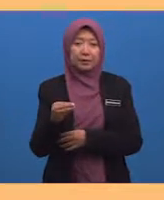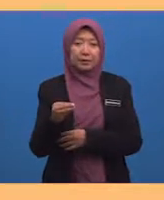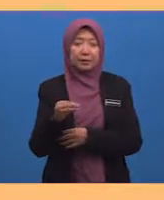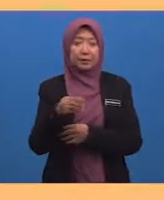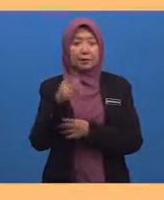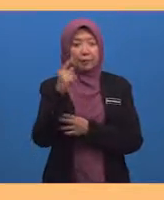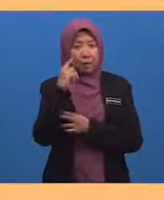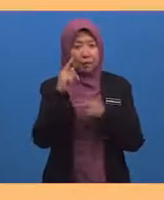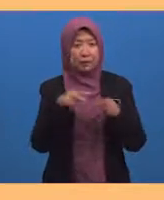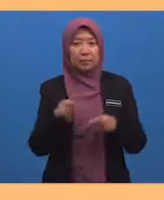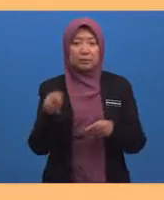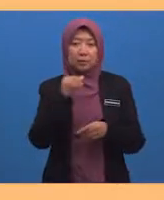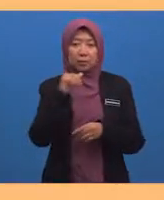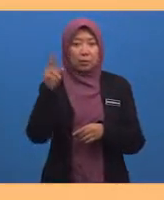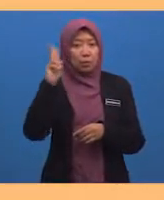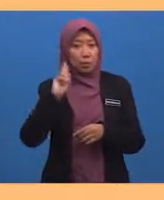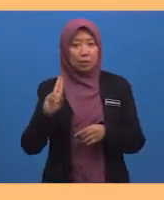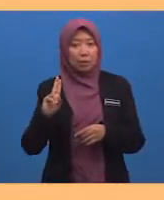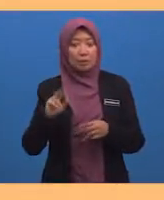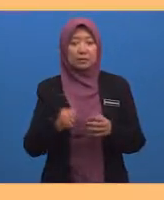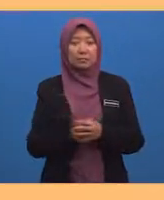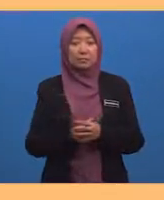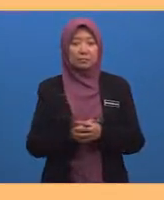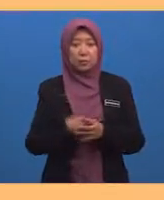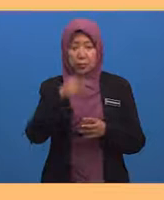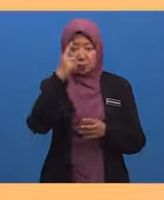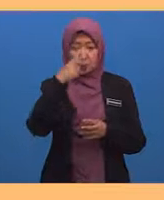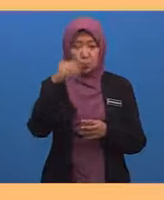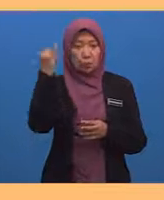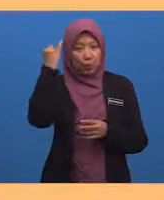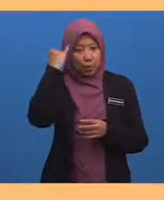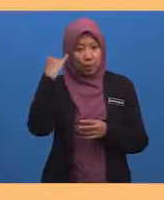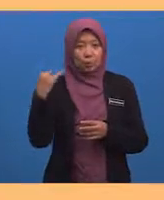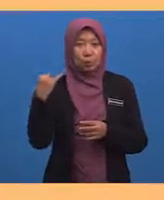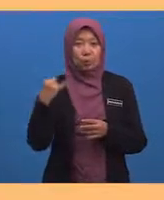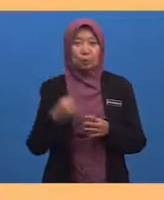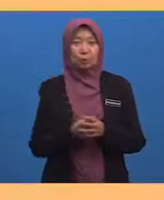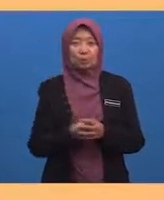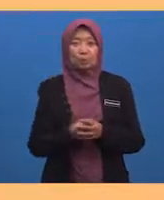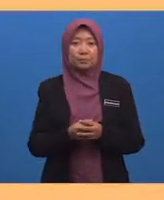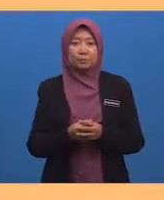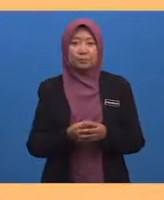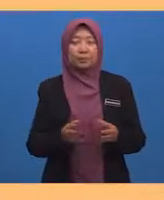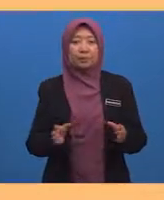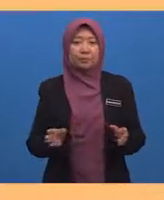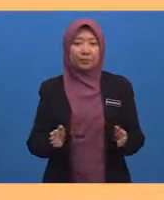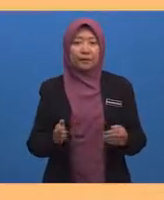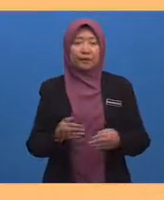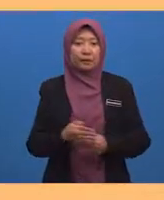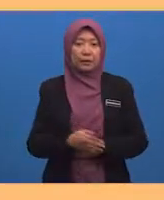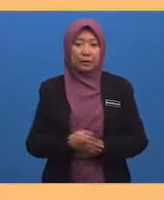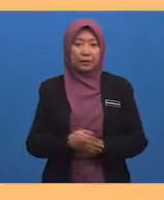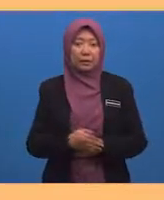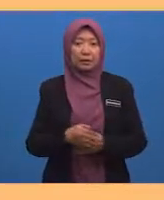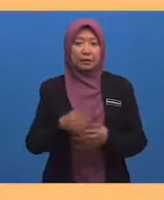bukan agama. Mata pelajaran untuk ilmu keagamaan seperti fiqh, tauhid,